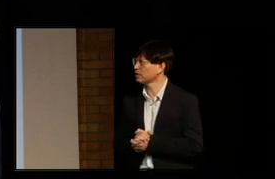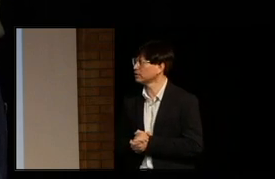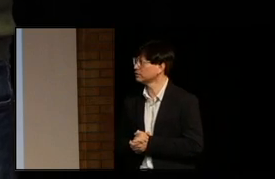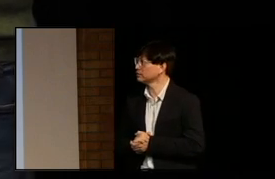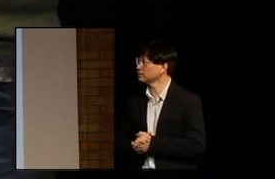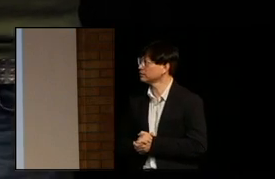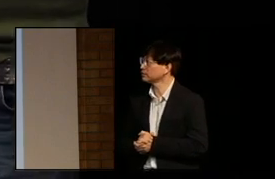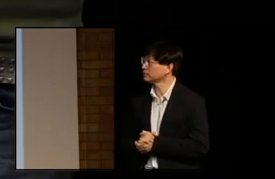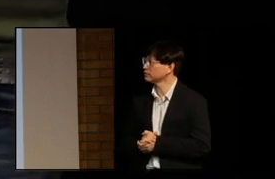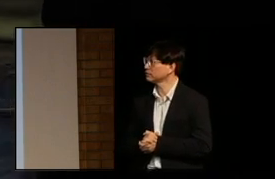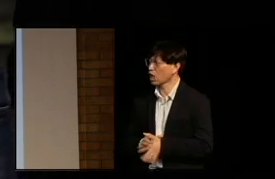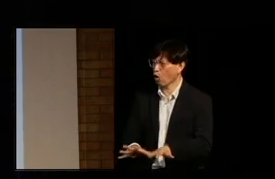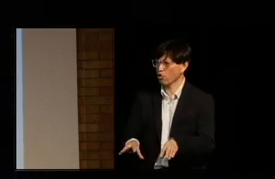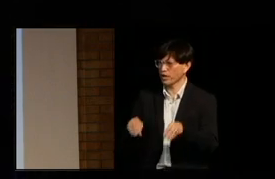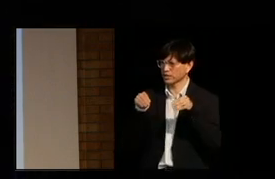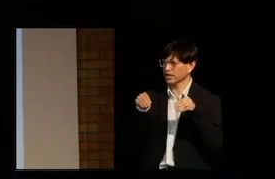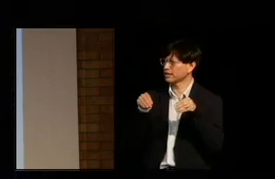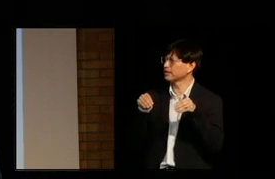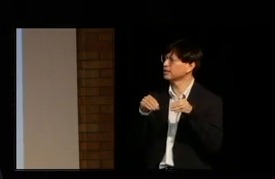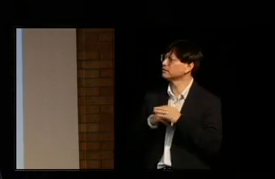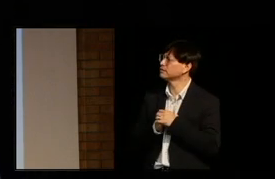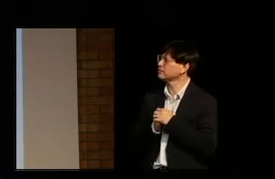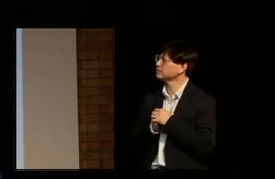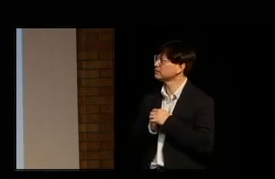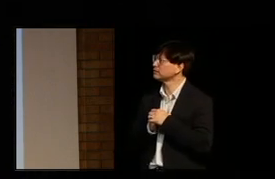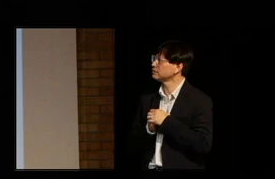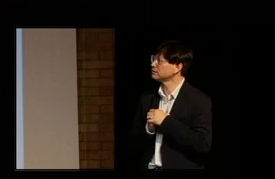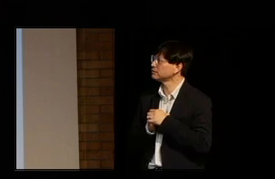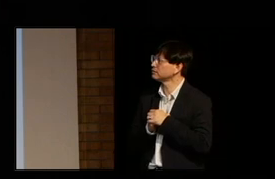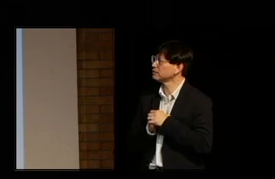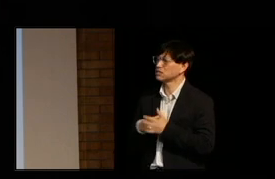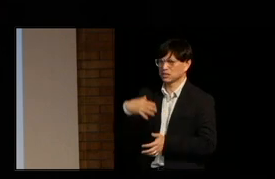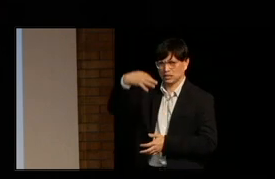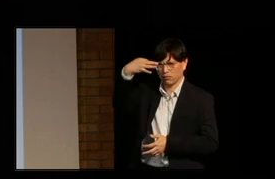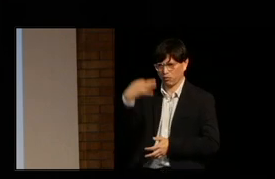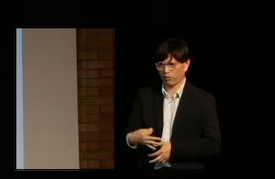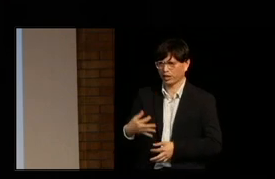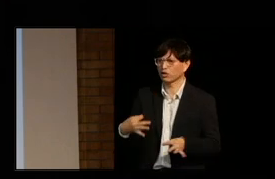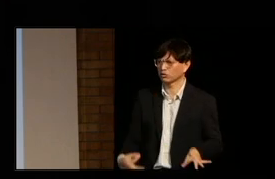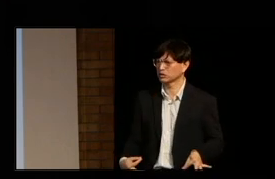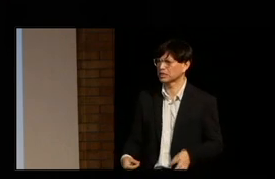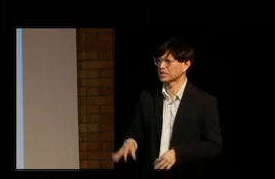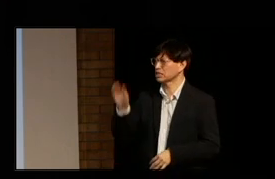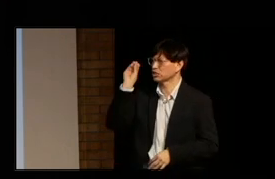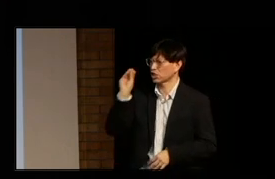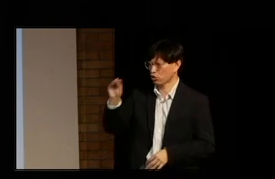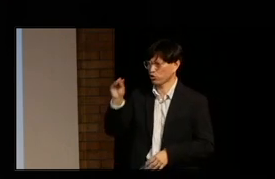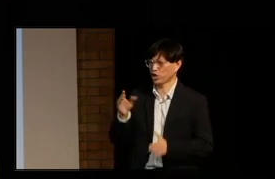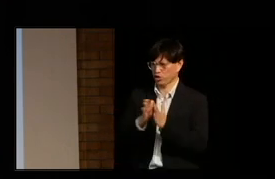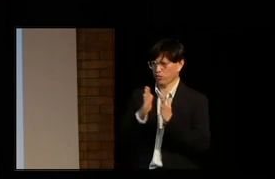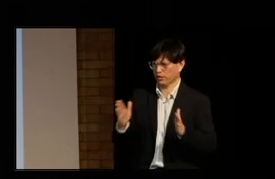una è un'elezione che viene fatta cioè noi stavamo bene anche al nostro posto e ci hanno chiesto di fare i